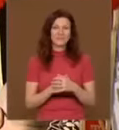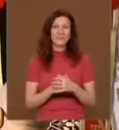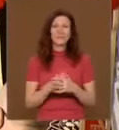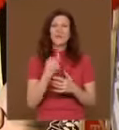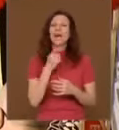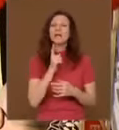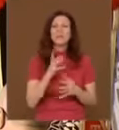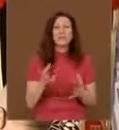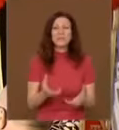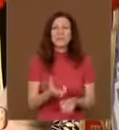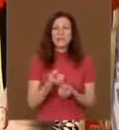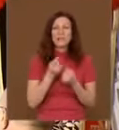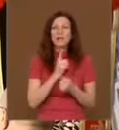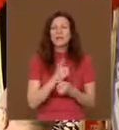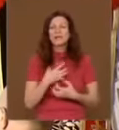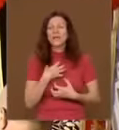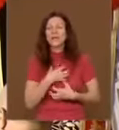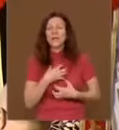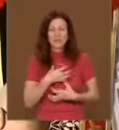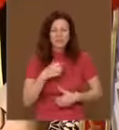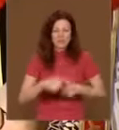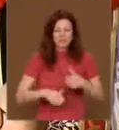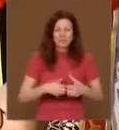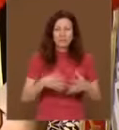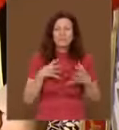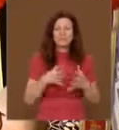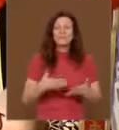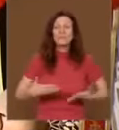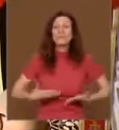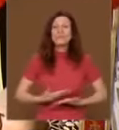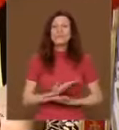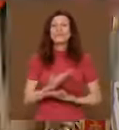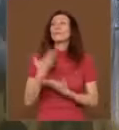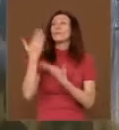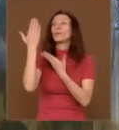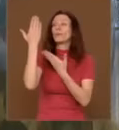За да се избавим ние от всяка скръб, гняв, беда и нужда, на Господа да се